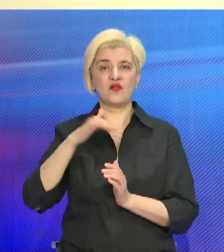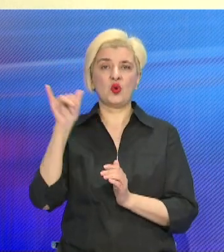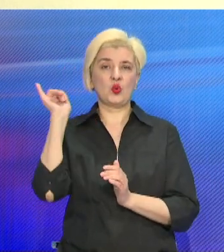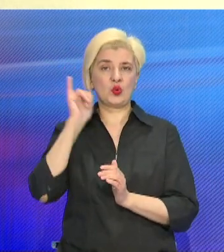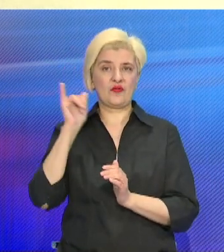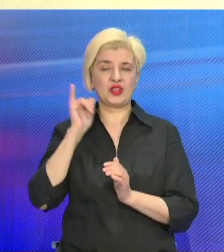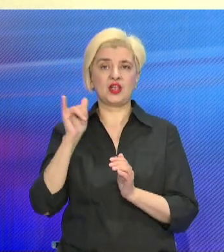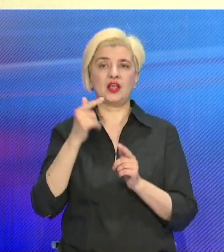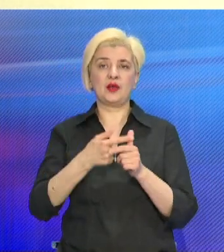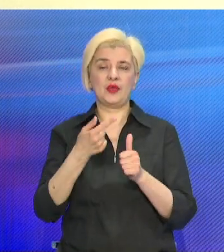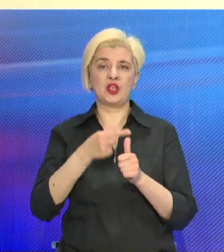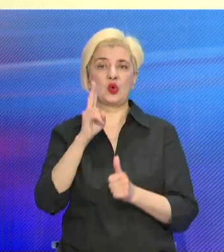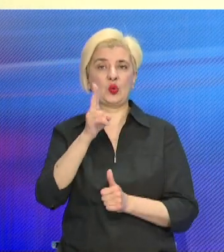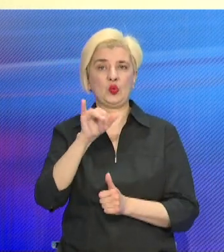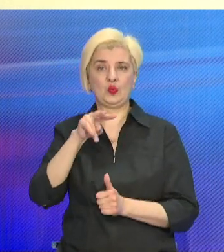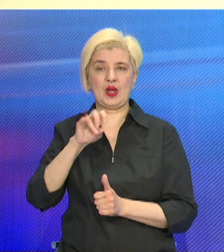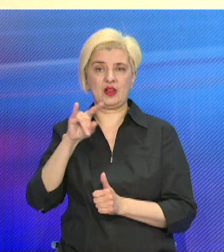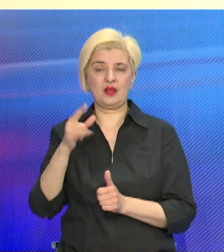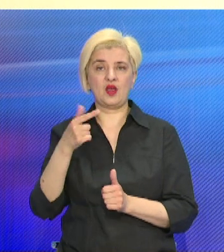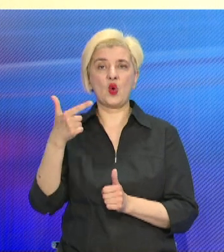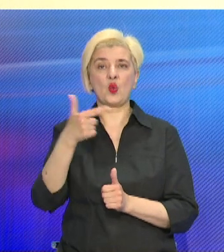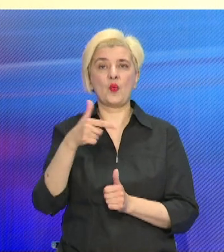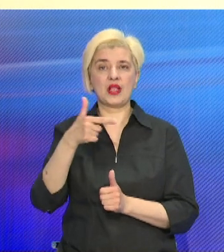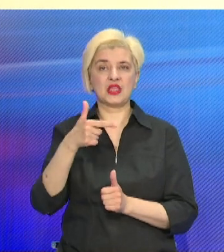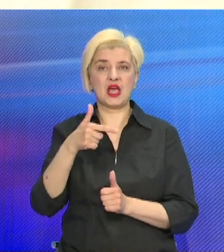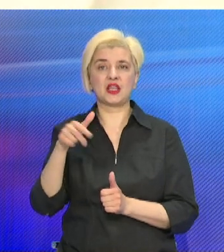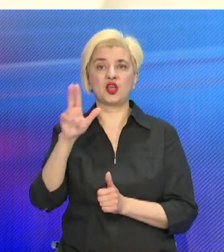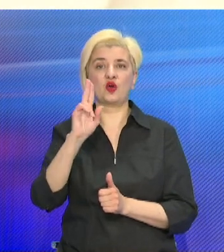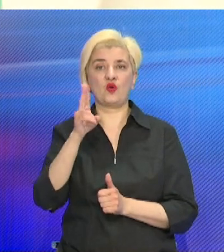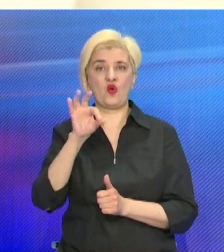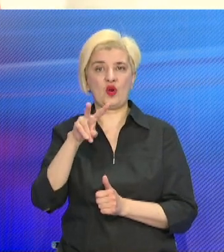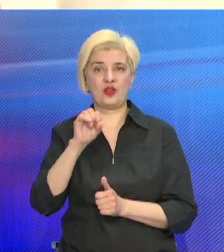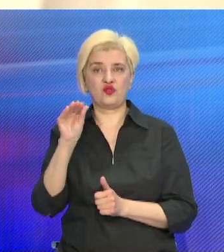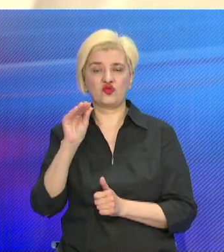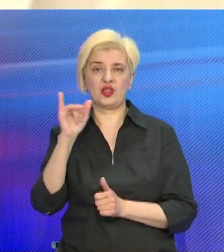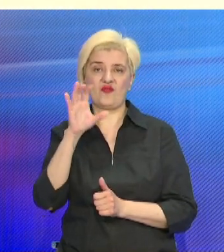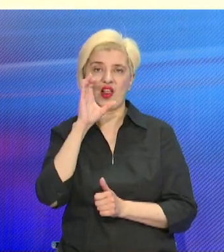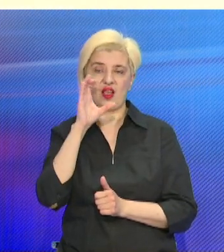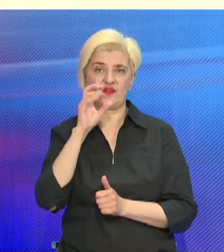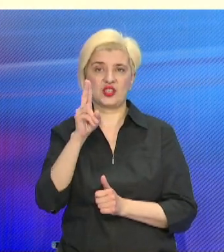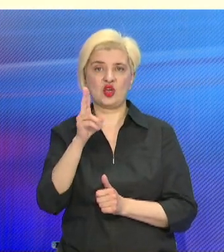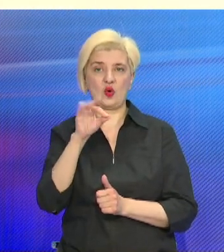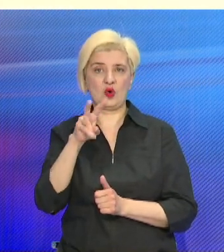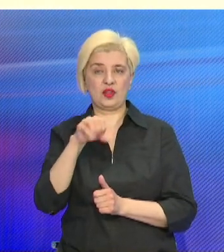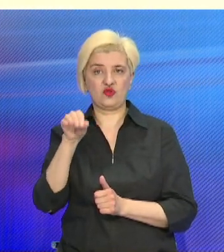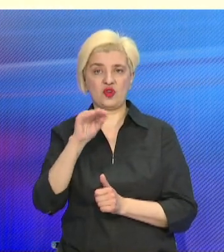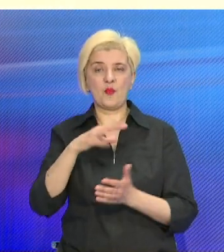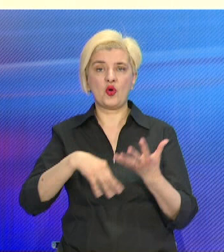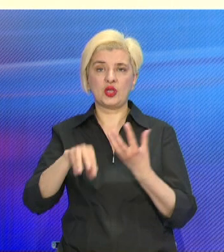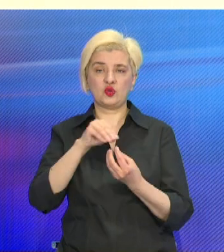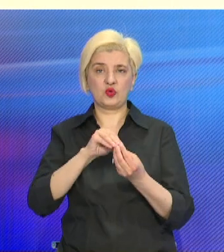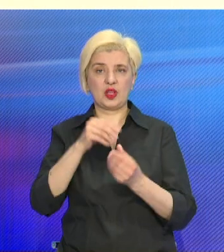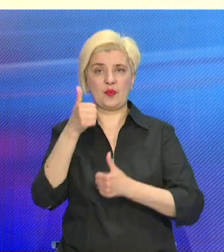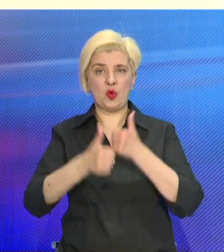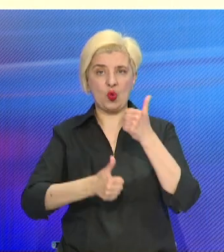государственного имени Янки Купалы, гуманитарный колледж и Волковыский колледж. По результатам республиканского конкурса